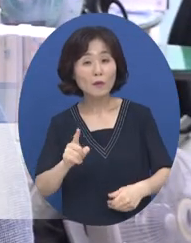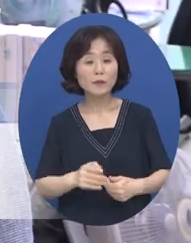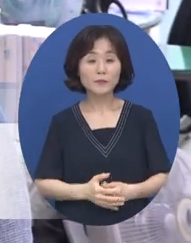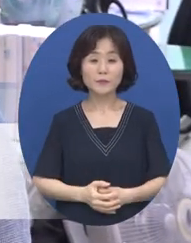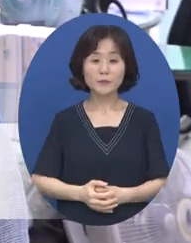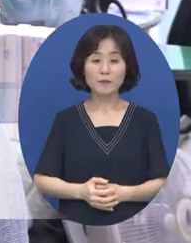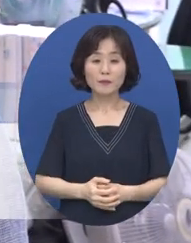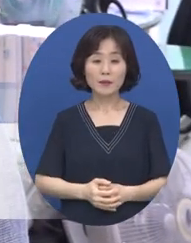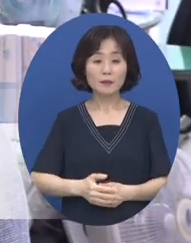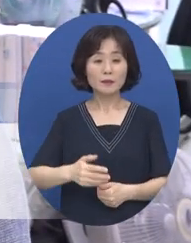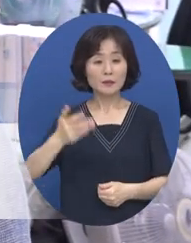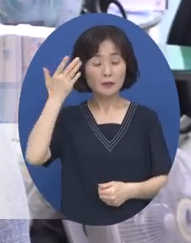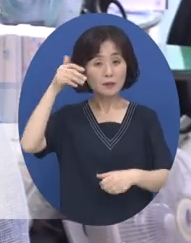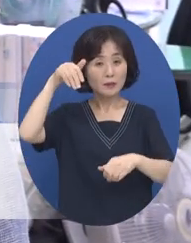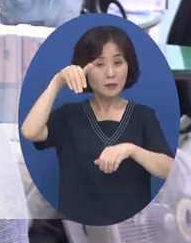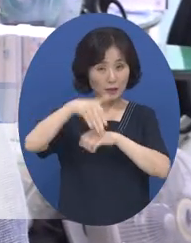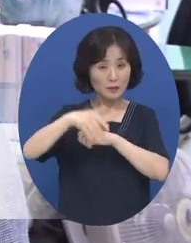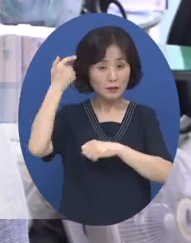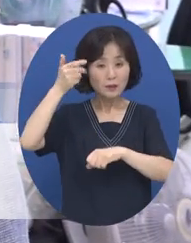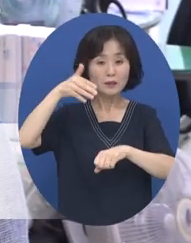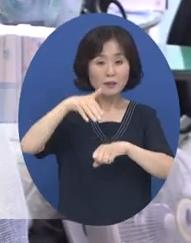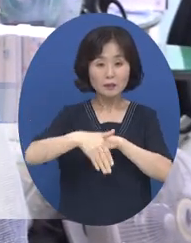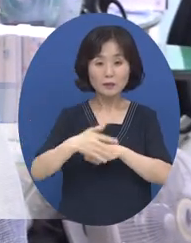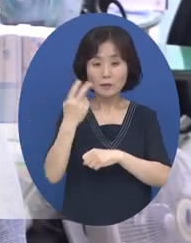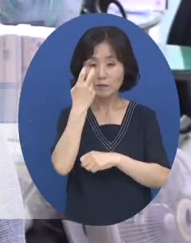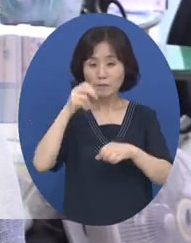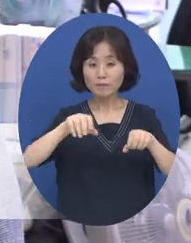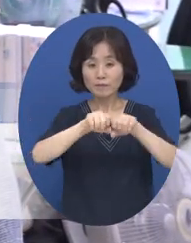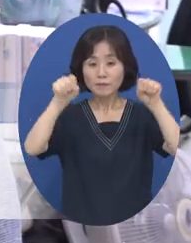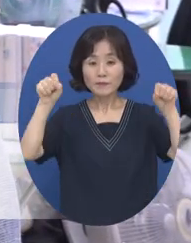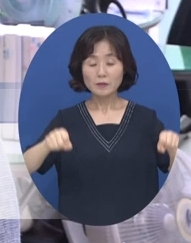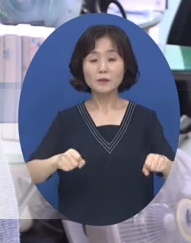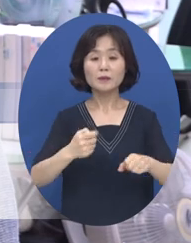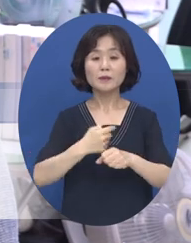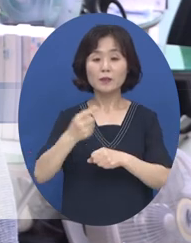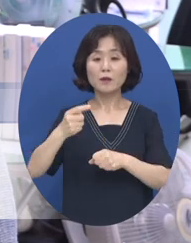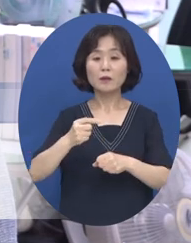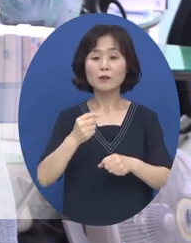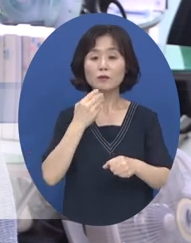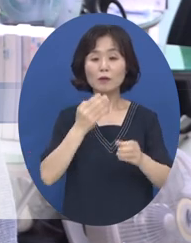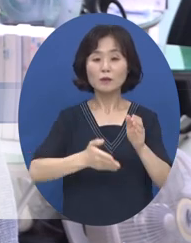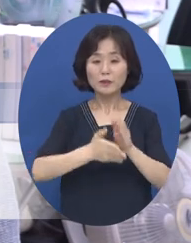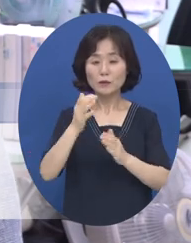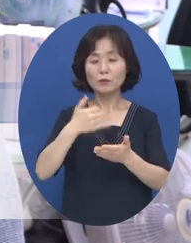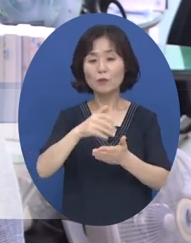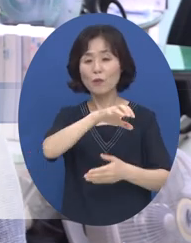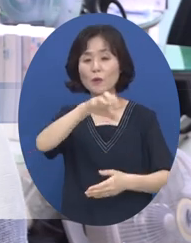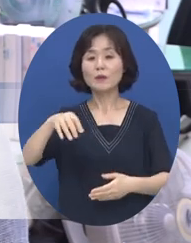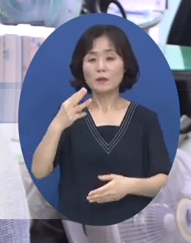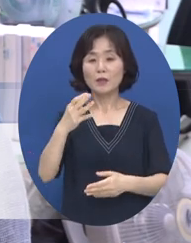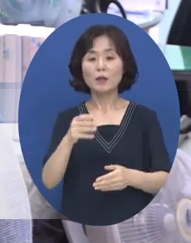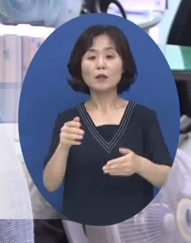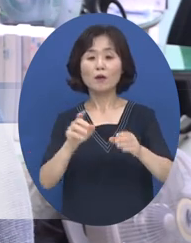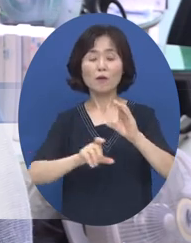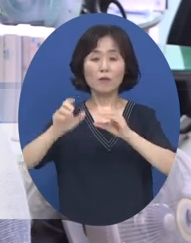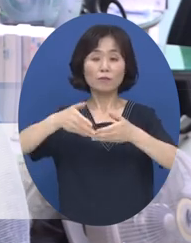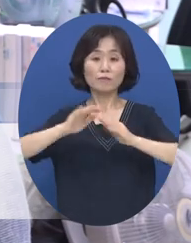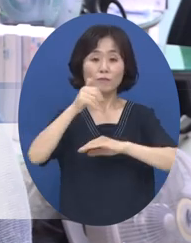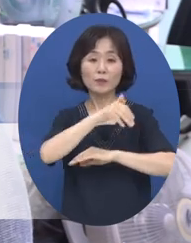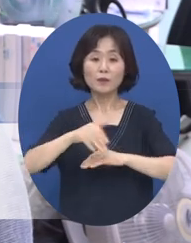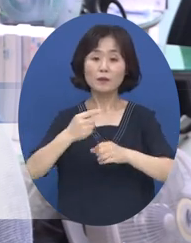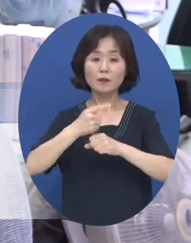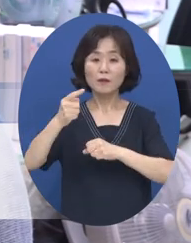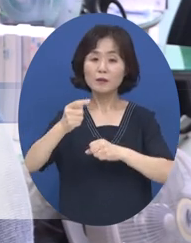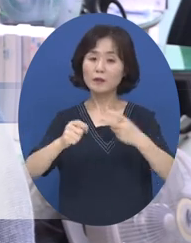지능형 관제 시스템을 내년에 수원시 등 13개 시군에서 구축할 계획이고요. 내년 말이면